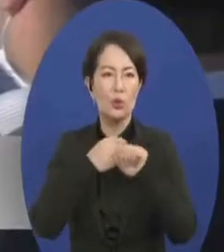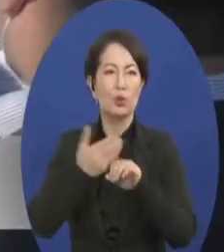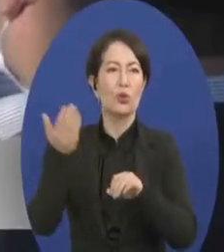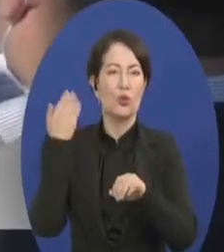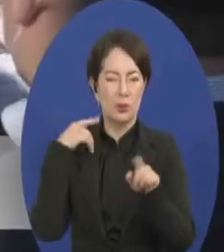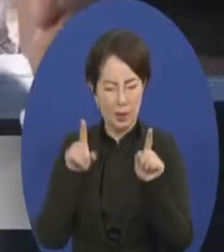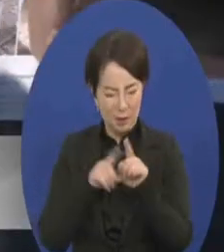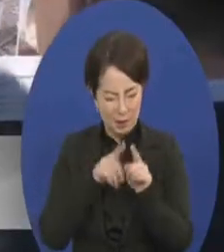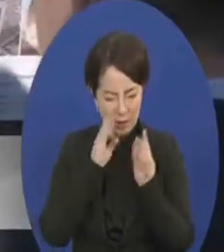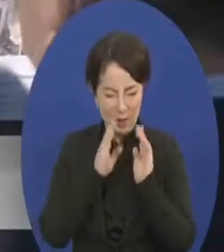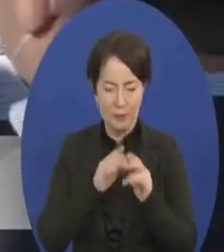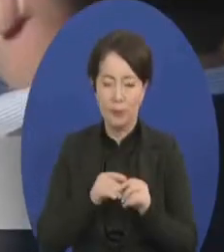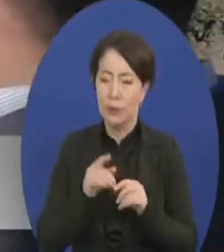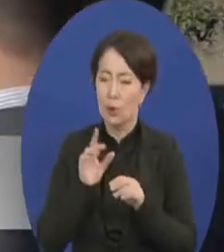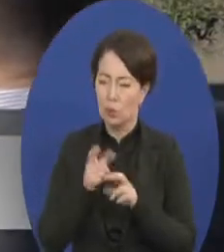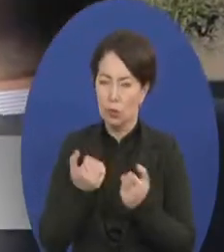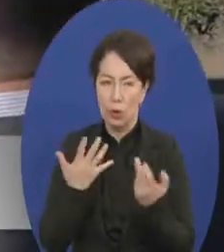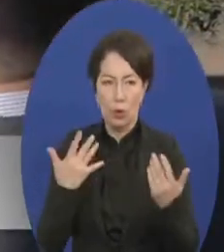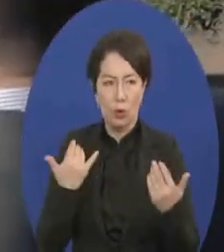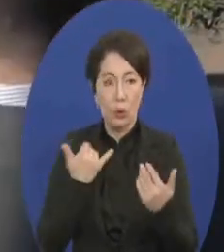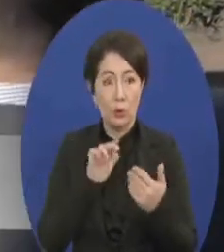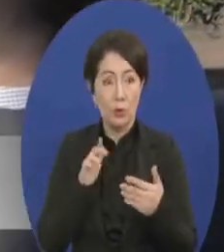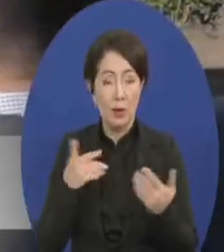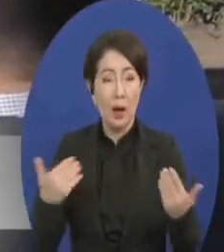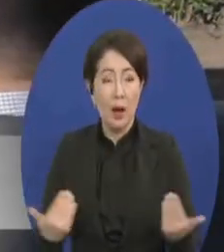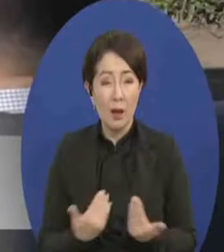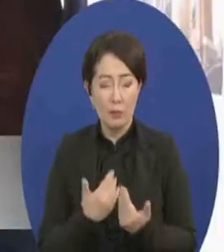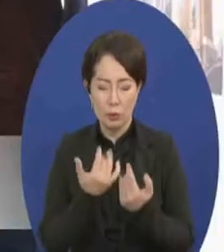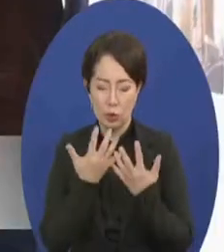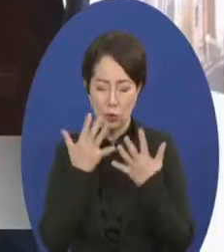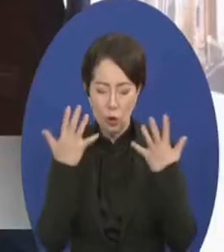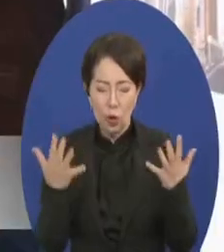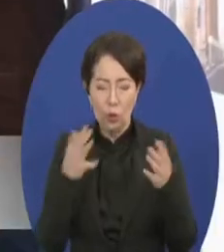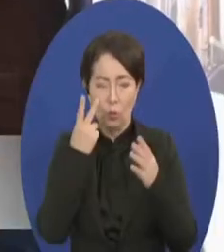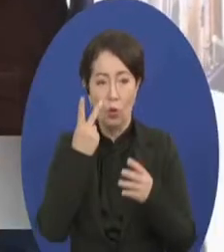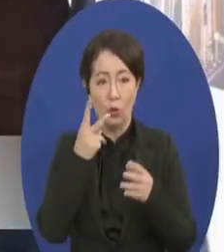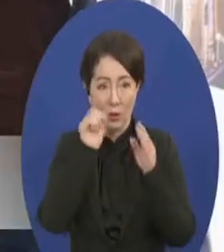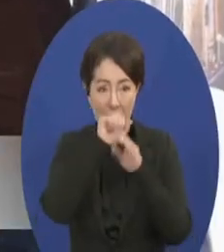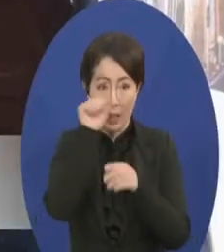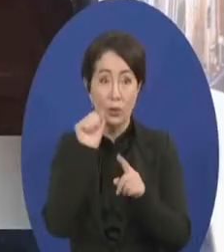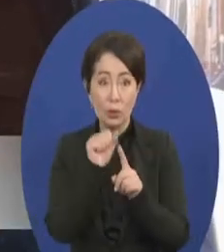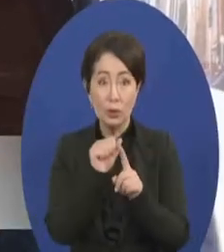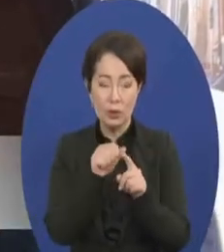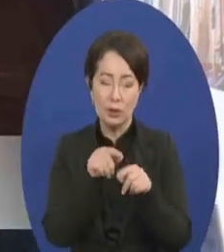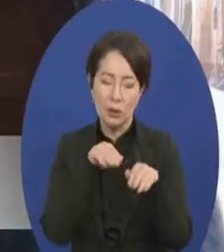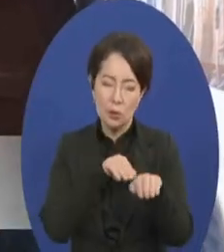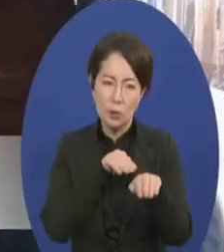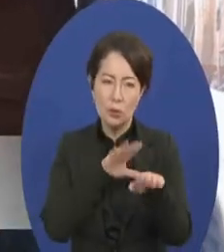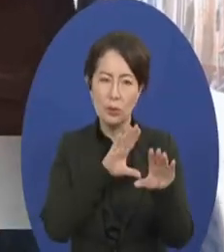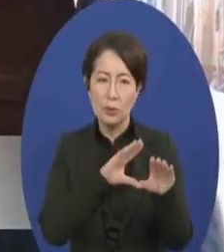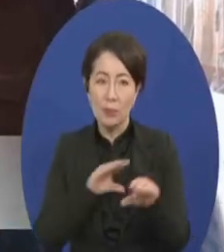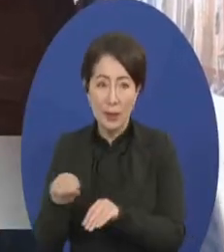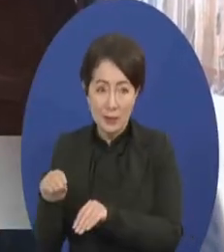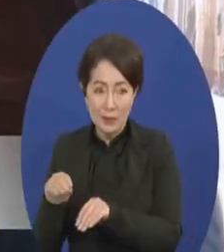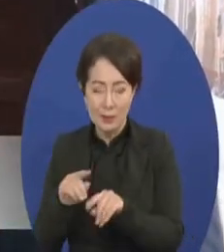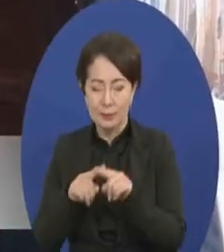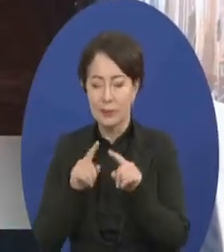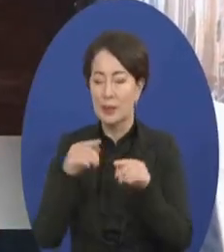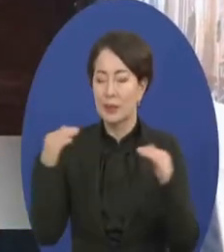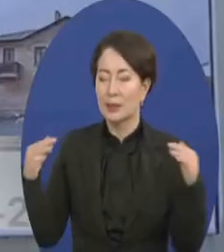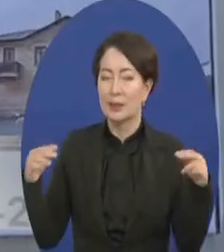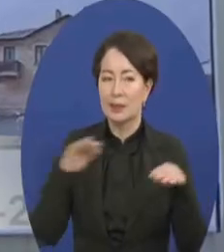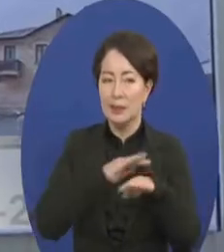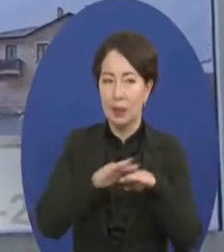гэж Хуамын талаас илүү хувийн амьдарч байгаа нийслэлд шийдвэрлэх шаардлагатай хоёр том асуудал байгааг ерөнхий сайд онцолсон. Төвчрлийг сааруулахын тулд автозамын сүлжээ